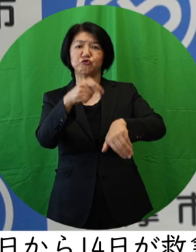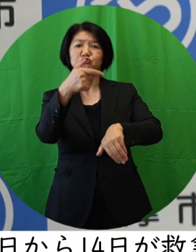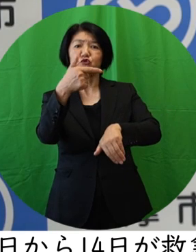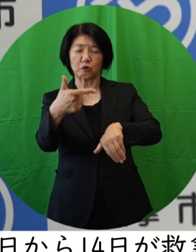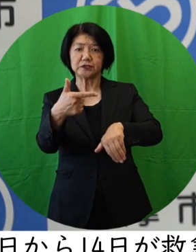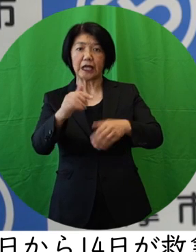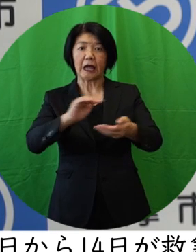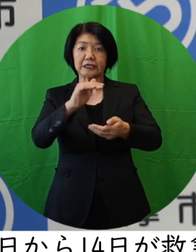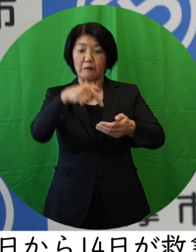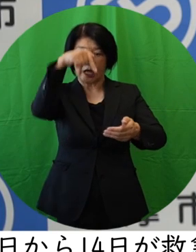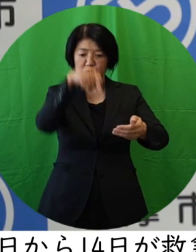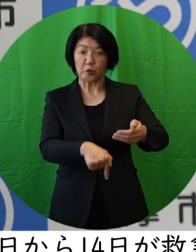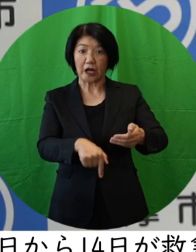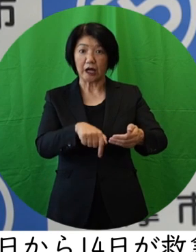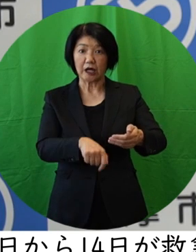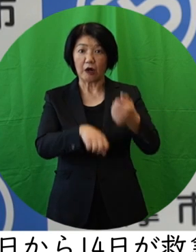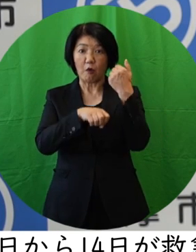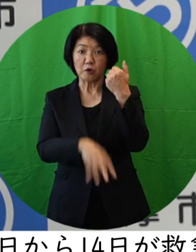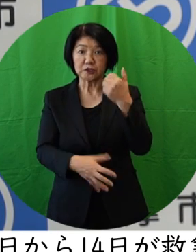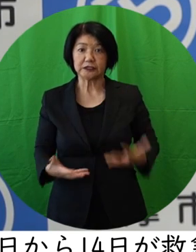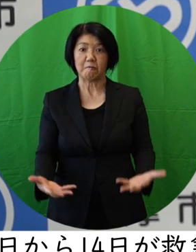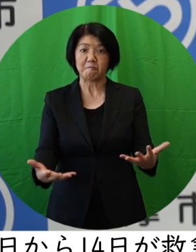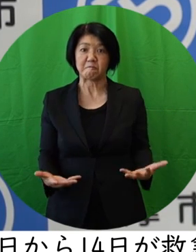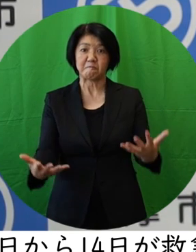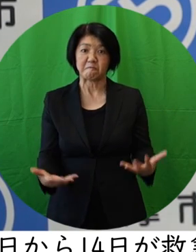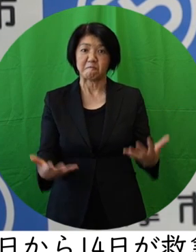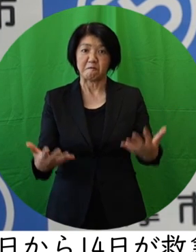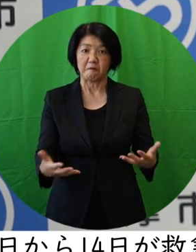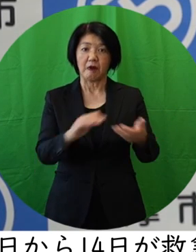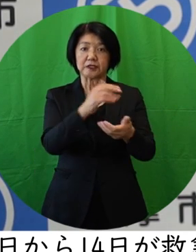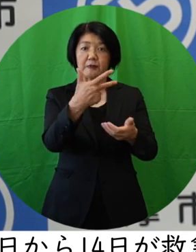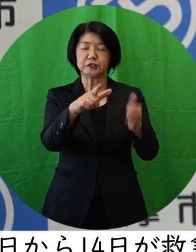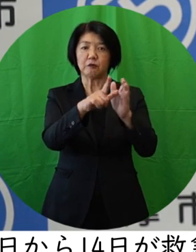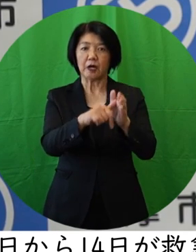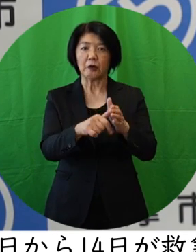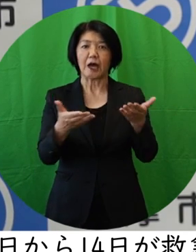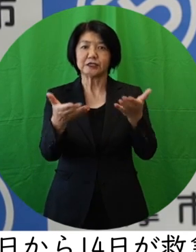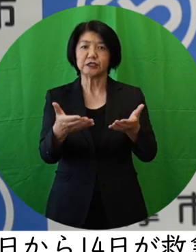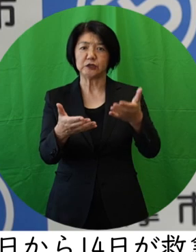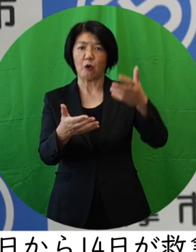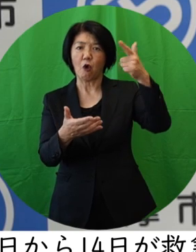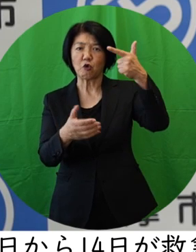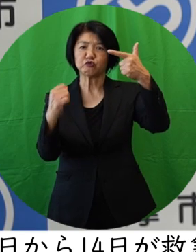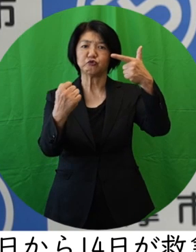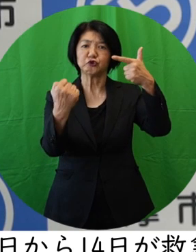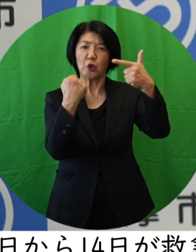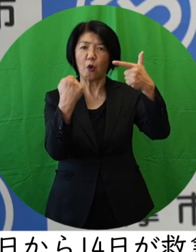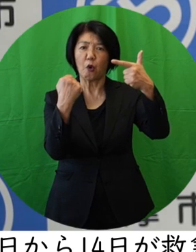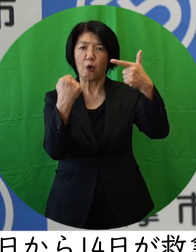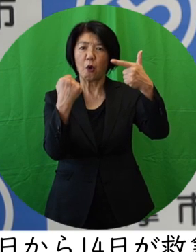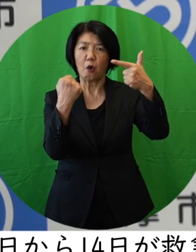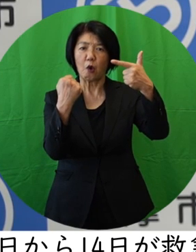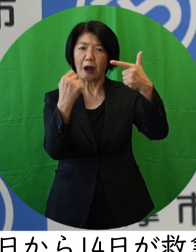直下を震源とする地震が発生し玉市で震度6強を観測したとの